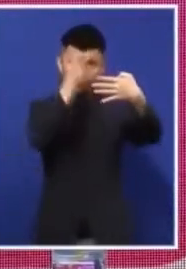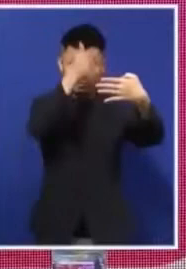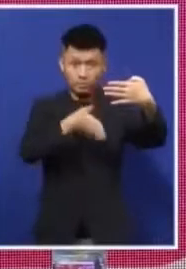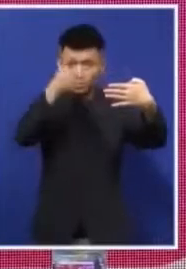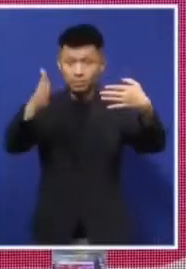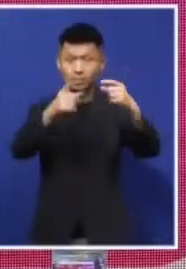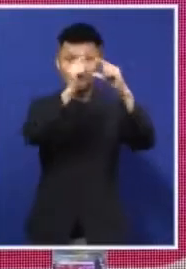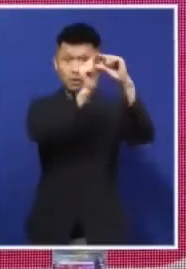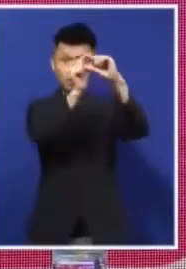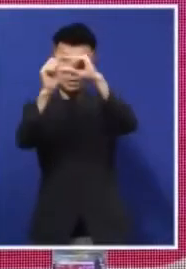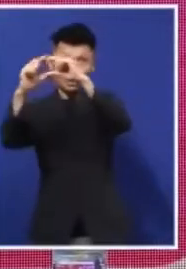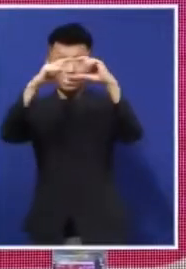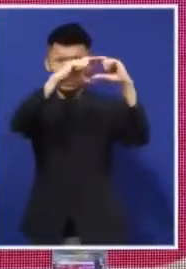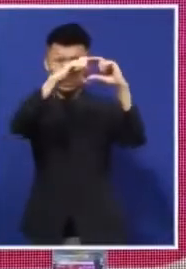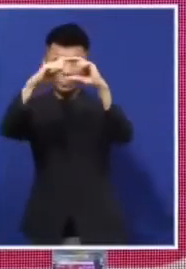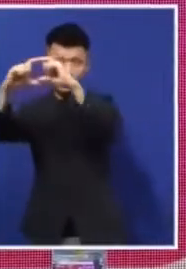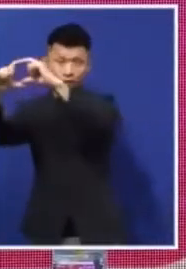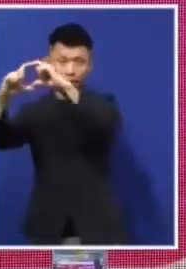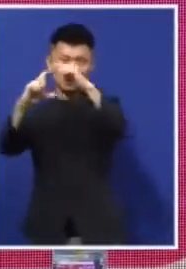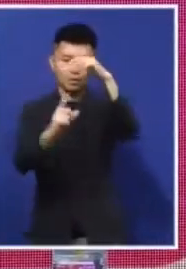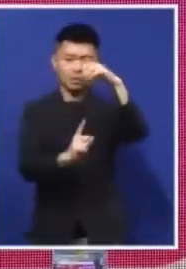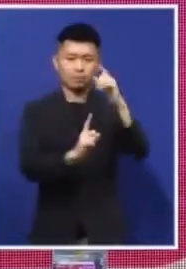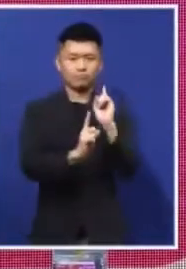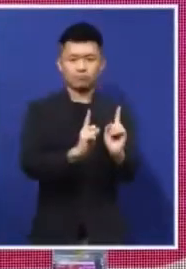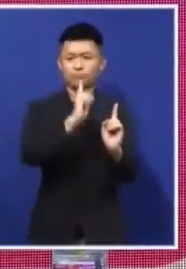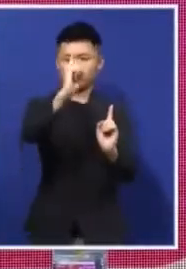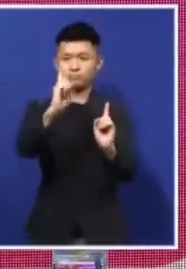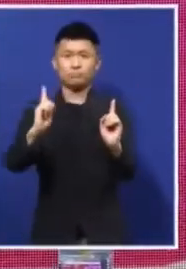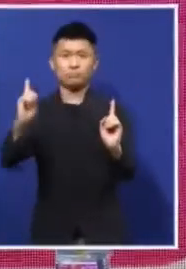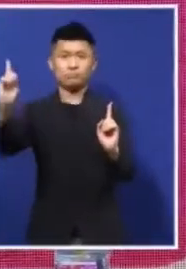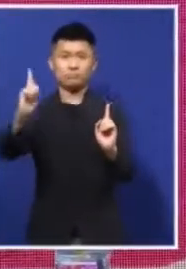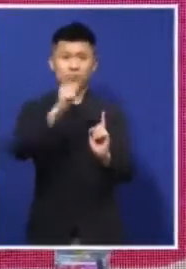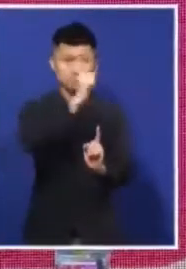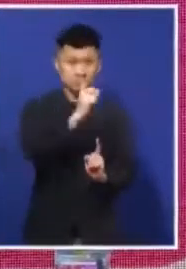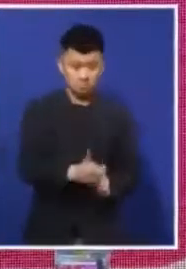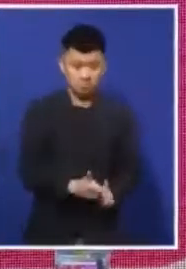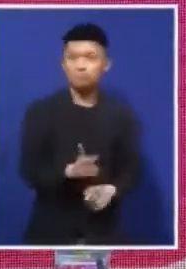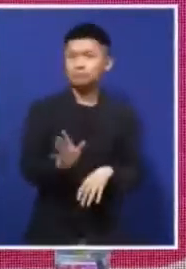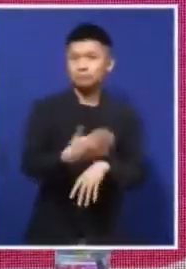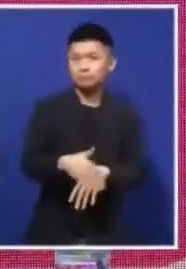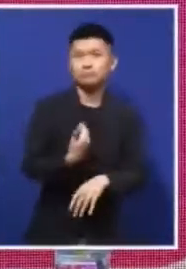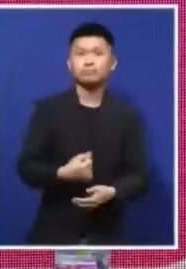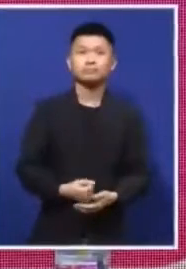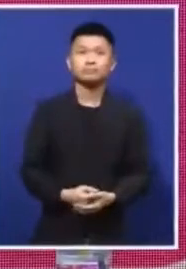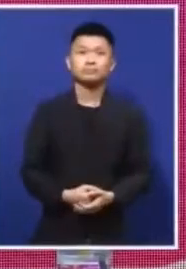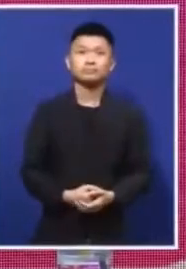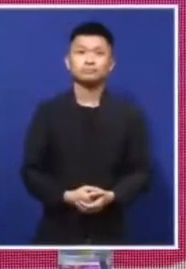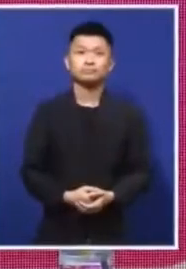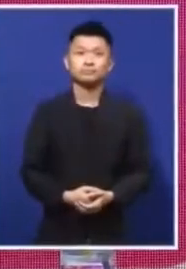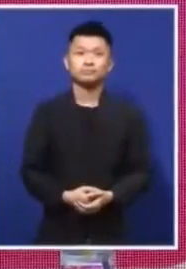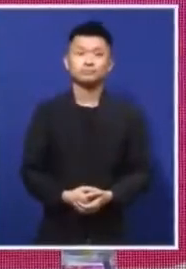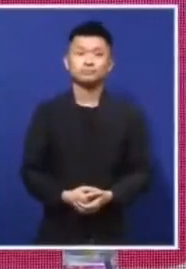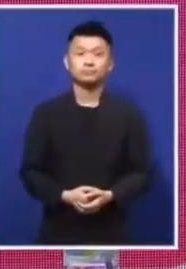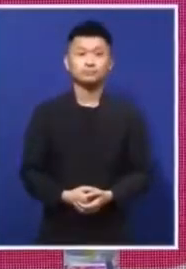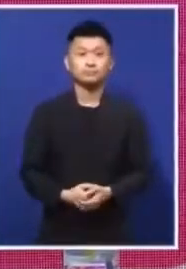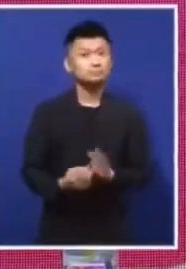里面4周你也只会中最多一次，这样。 嗯， 好，不晓